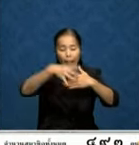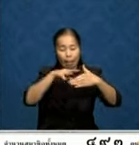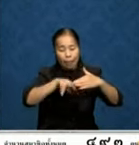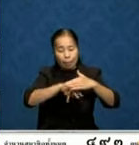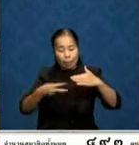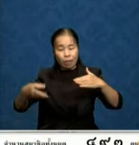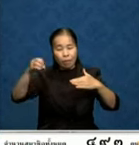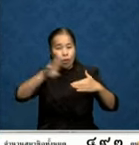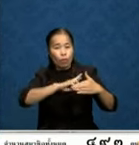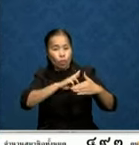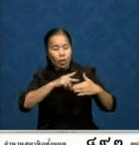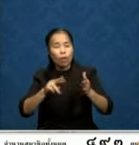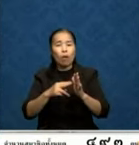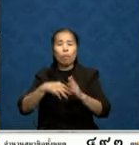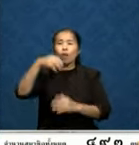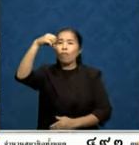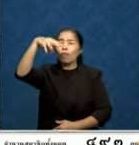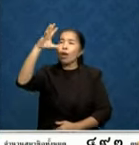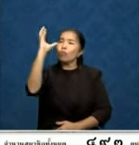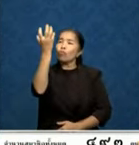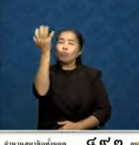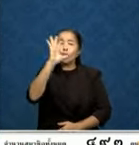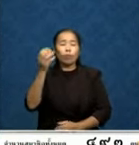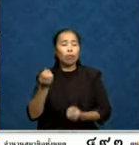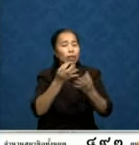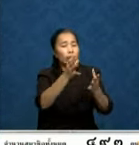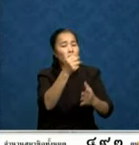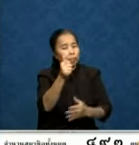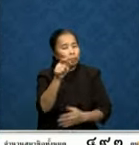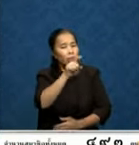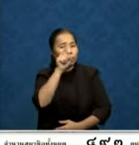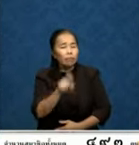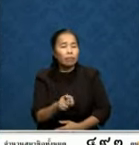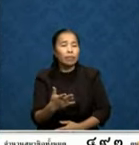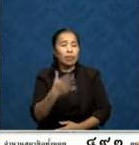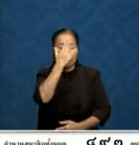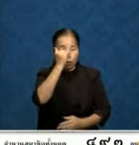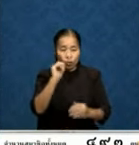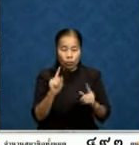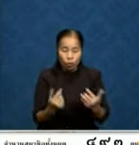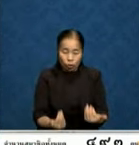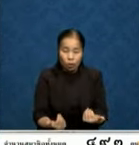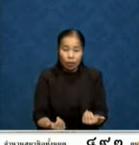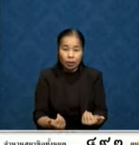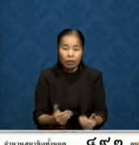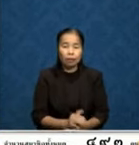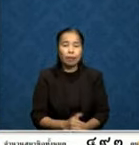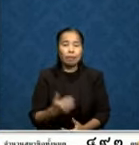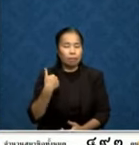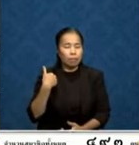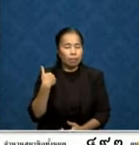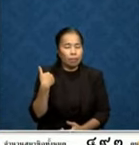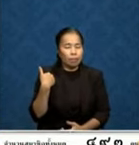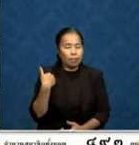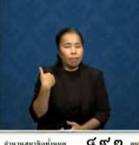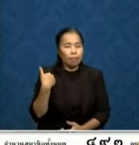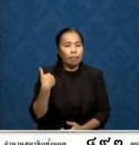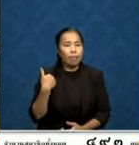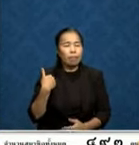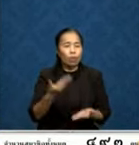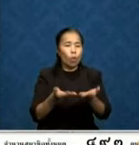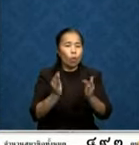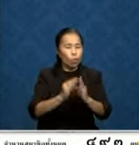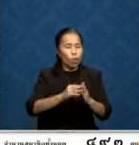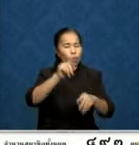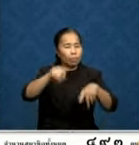PPA ที่ท่านกำลังจะเปิดออกมาเนี่ยหรือไม่นะครับเพราะว่าปัจจุบันก็ต้องยอมรับครับมันมีครัวเรือนจำนวนหนึ่